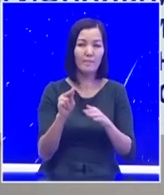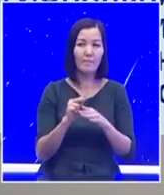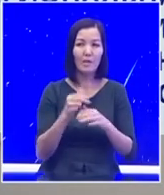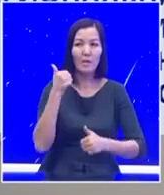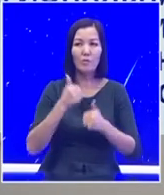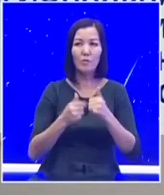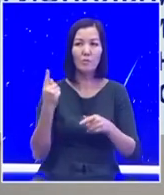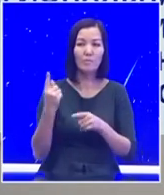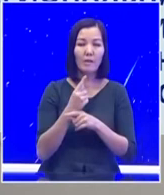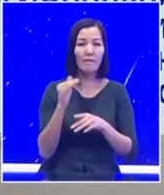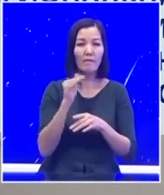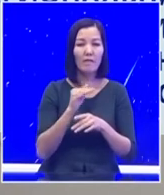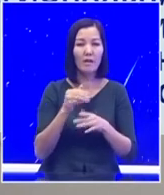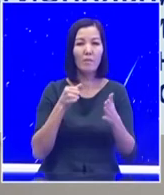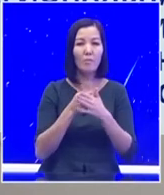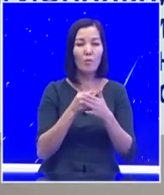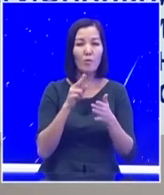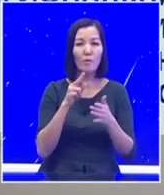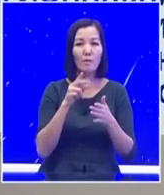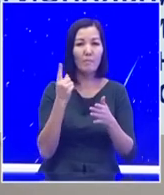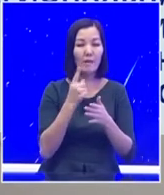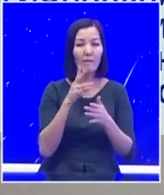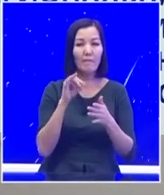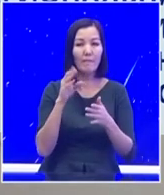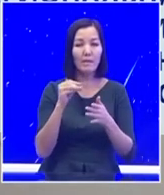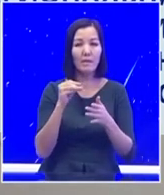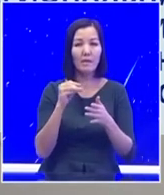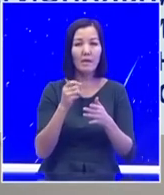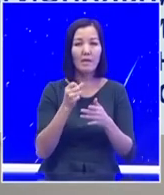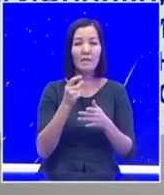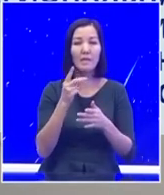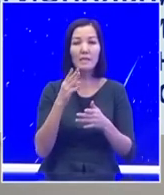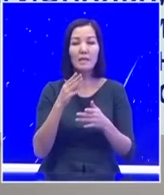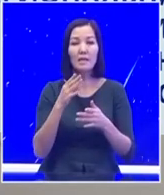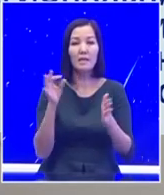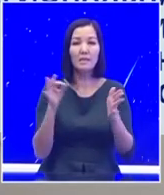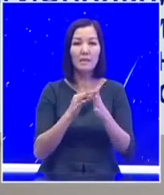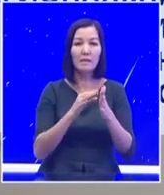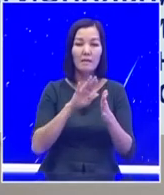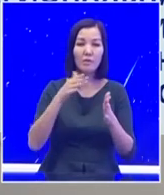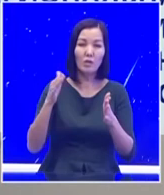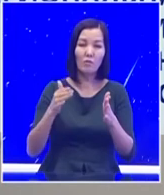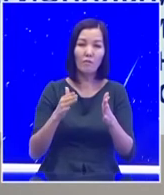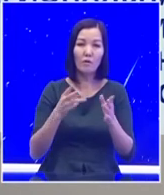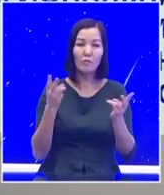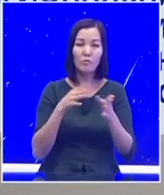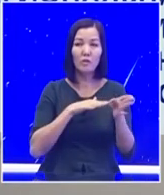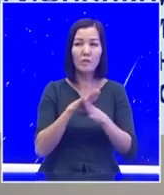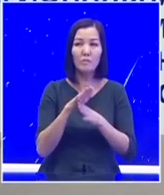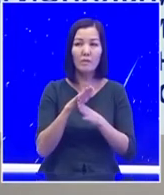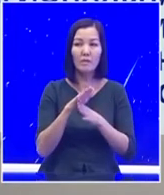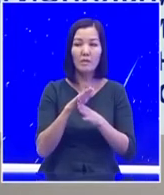начнется с 1 февраля по 1 марта. Все, что необходимо ребятам, это сделать несколько шагов. Первое – это собрать инициативную группу в составе от 3 до